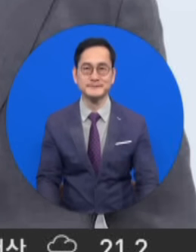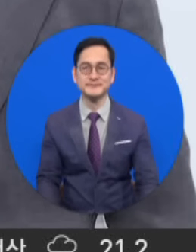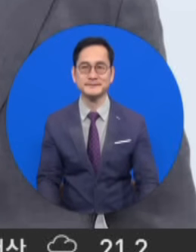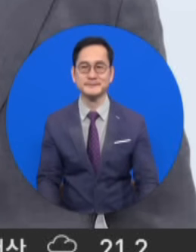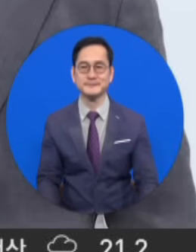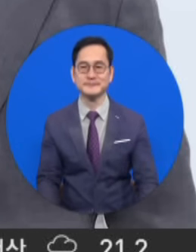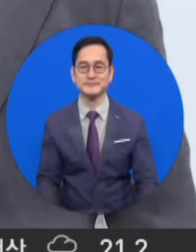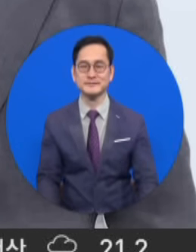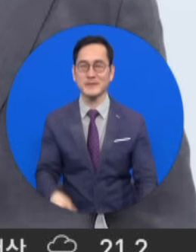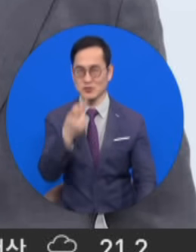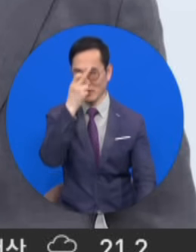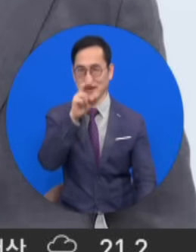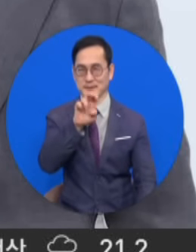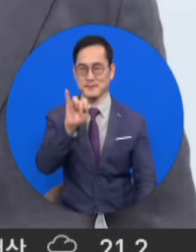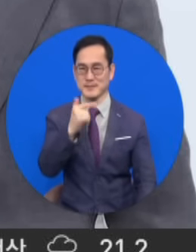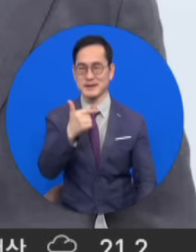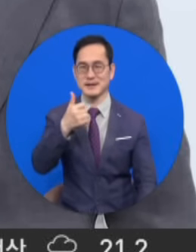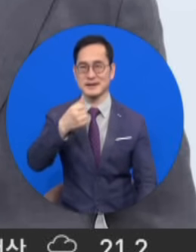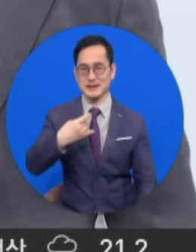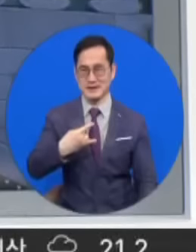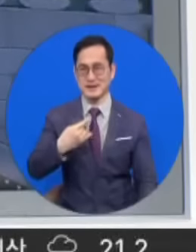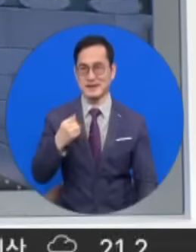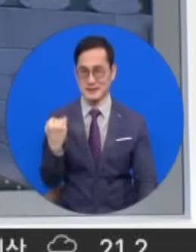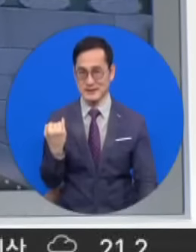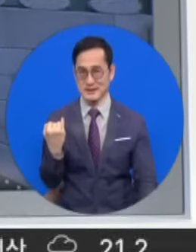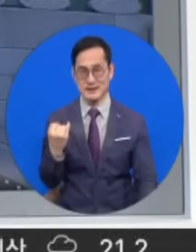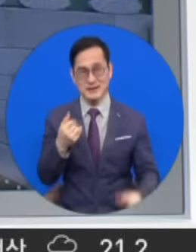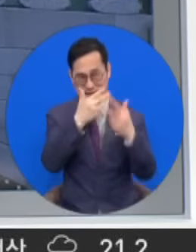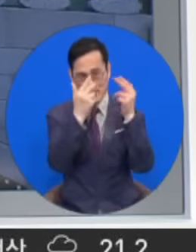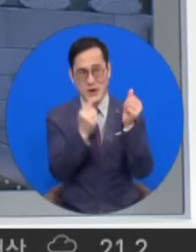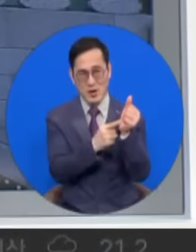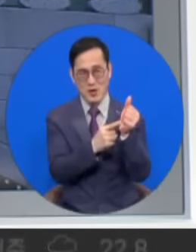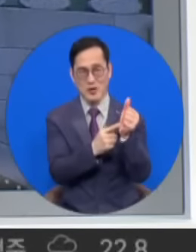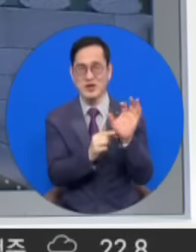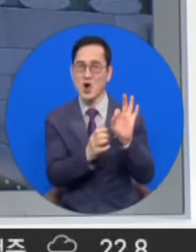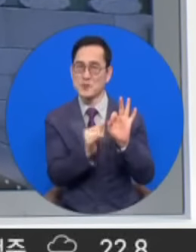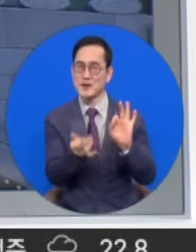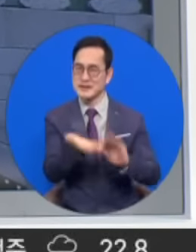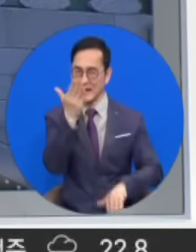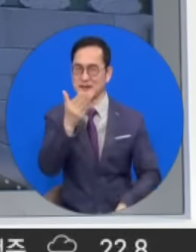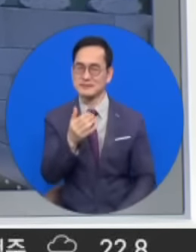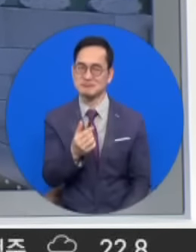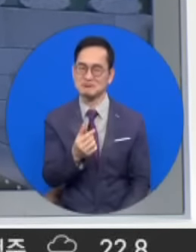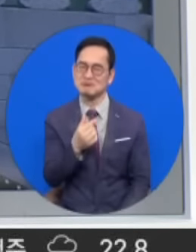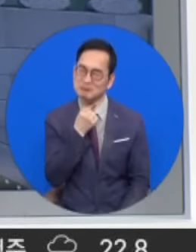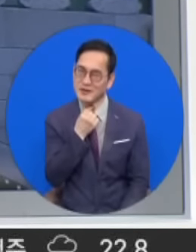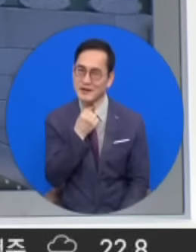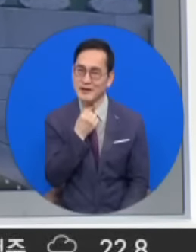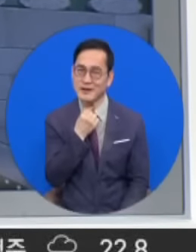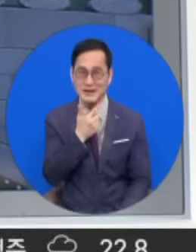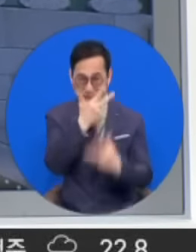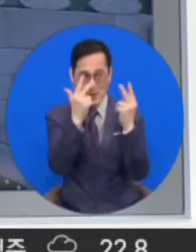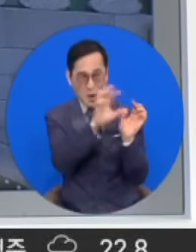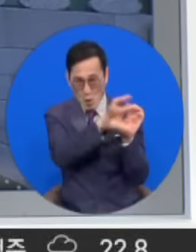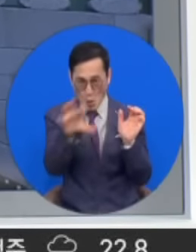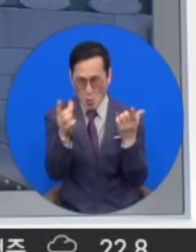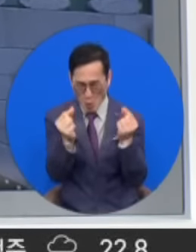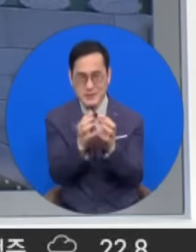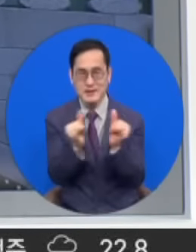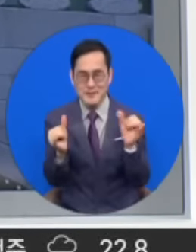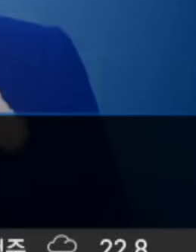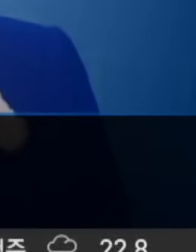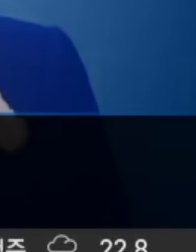최민희 의원이 민주당에 이재명 같은 분 10명쯤 있었으면 좋겠다. 급기야 이런 발언도 나왔습니다. 이재명이 10명이라고요.